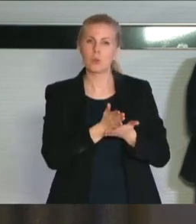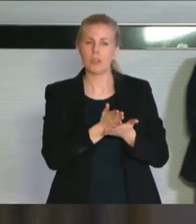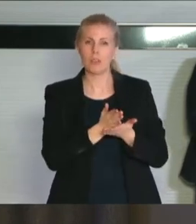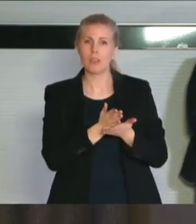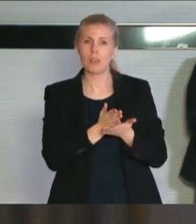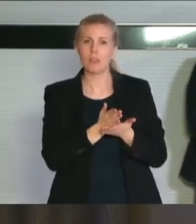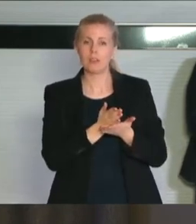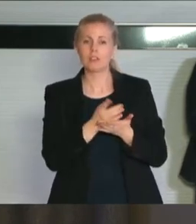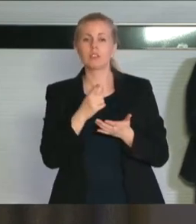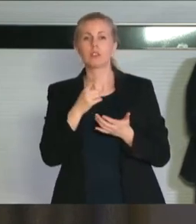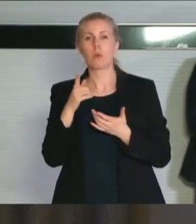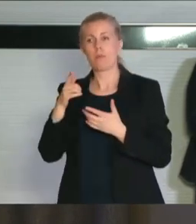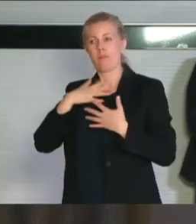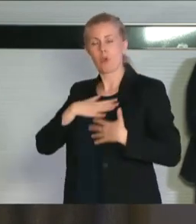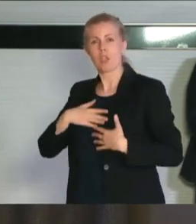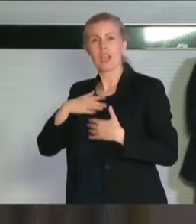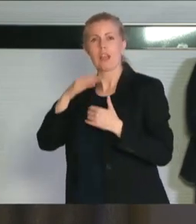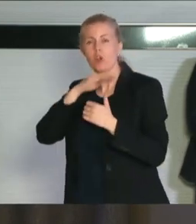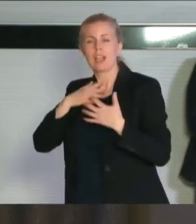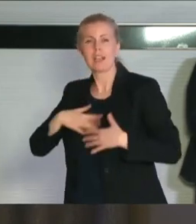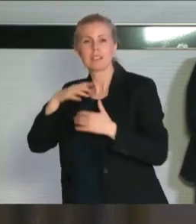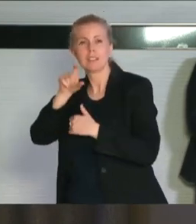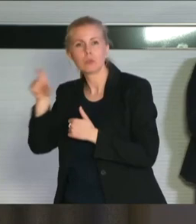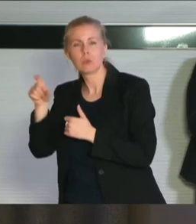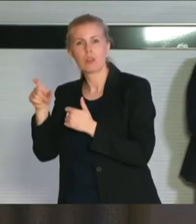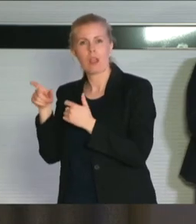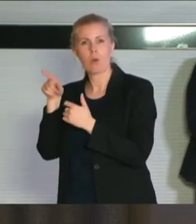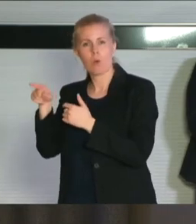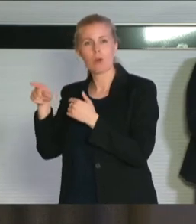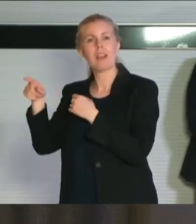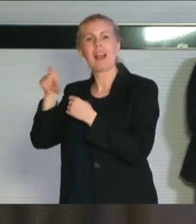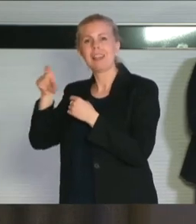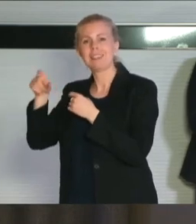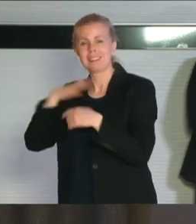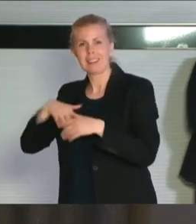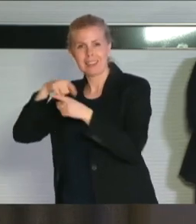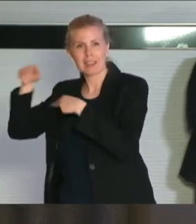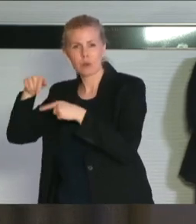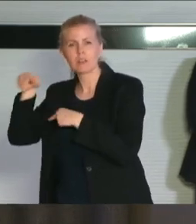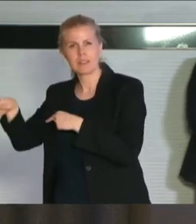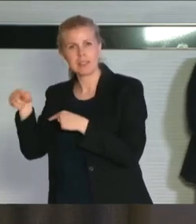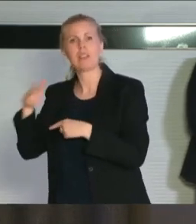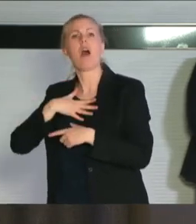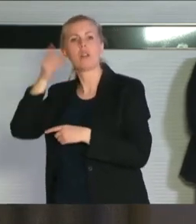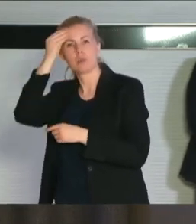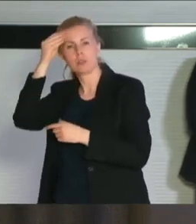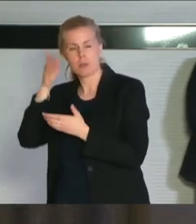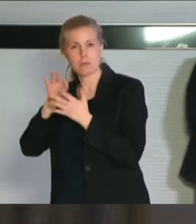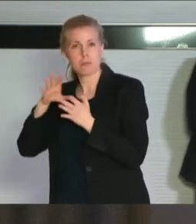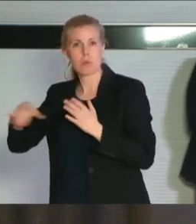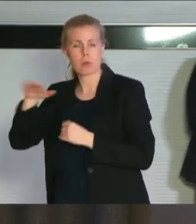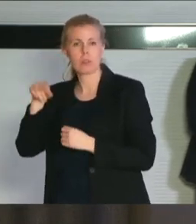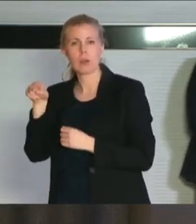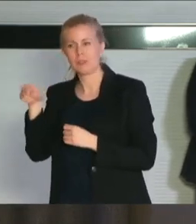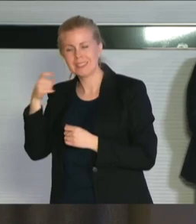av Folkehelseinstituttet og Helsedirektoratet. Det er de som har fagkunnskap på disse områdene. Og de sier til oss at vi må